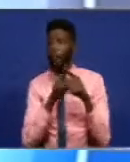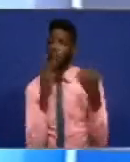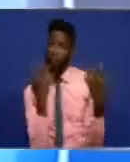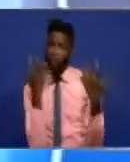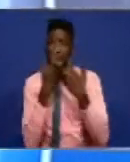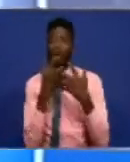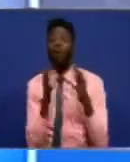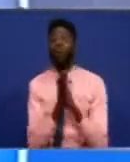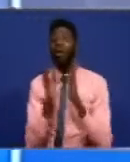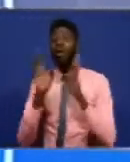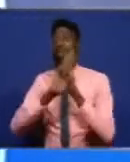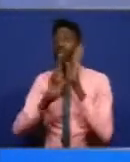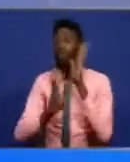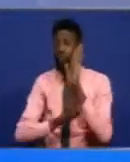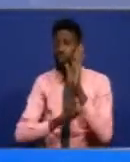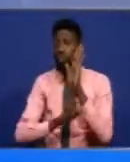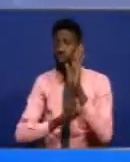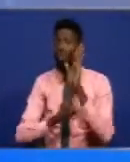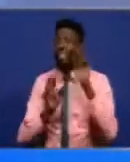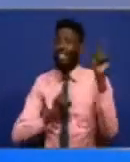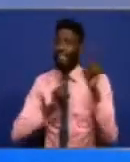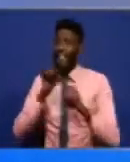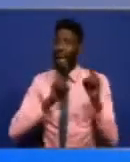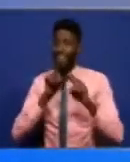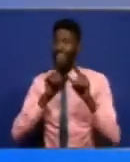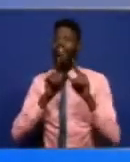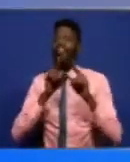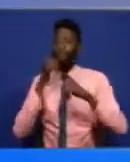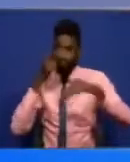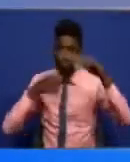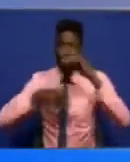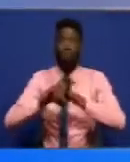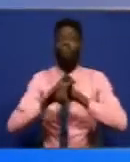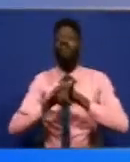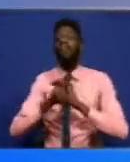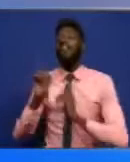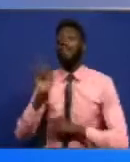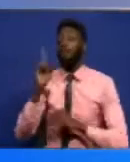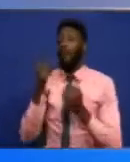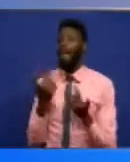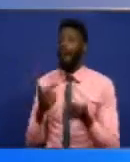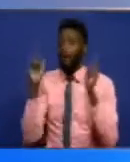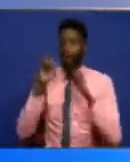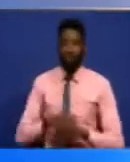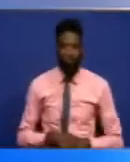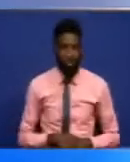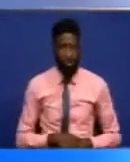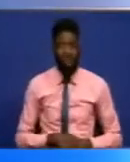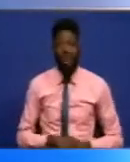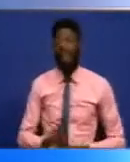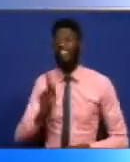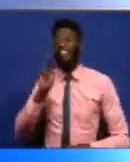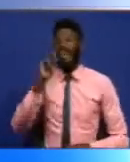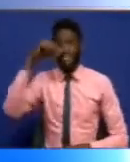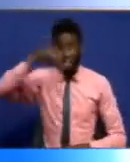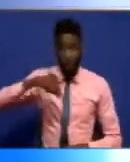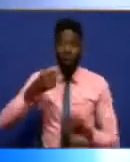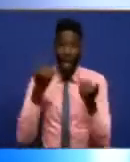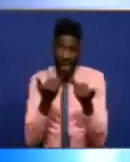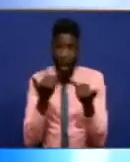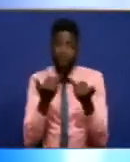Leo kwa marufuku hayo ya kuingia na kutoka katikati ya jiji la Nairobi ni kwamba shirika la ndege humu nchini KQ limetangaza